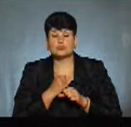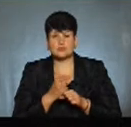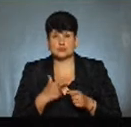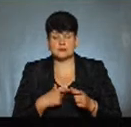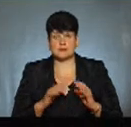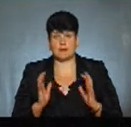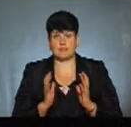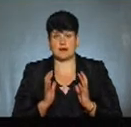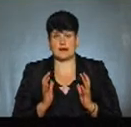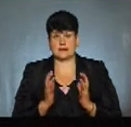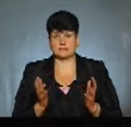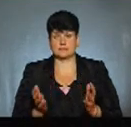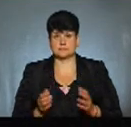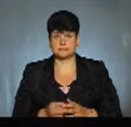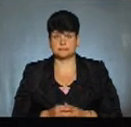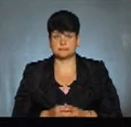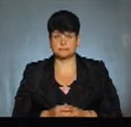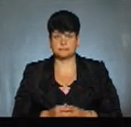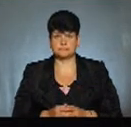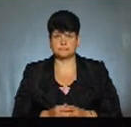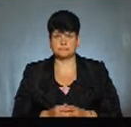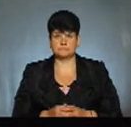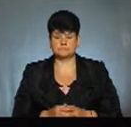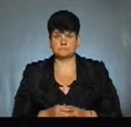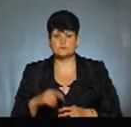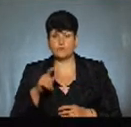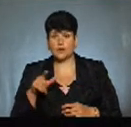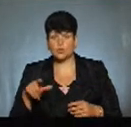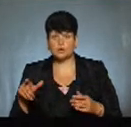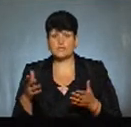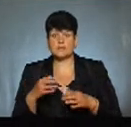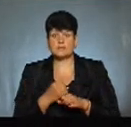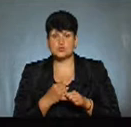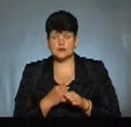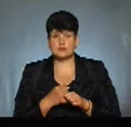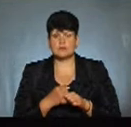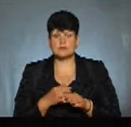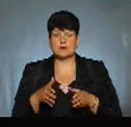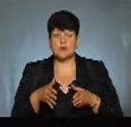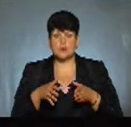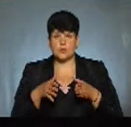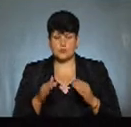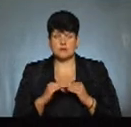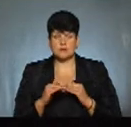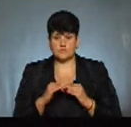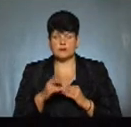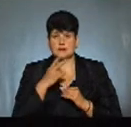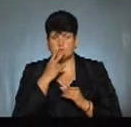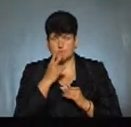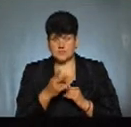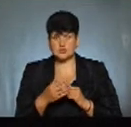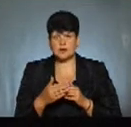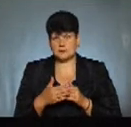себе від небезпеки? Ну, люди, які працювали на городі чи на полі, вони без сумніву бачили, що наближається